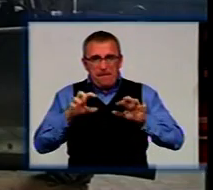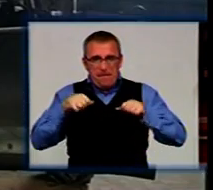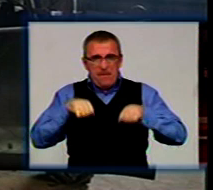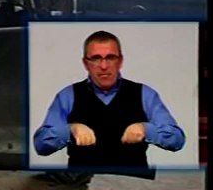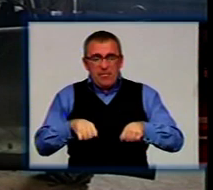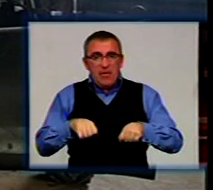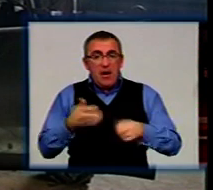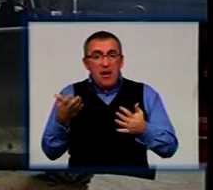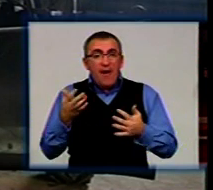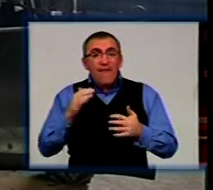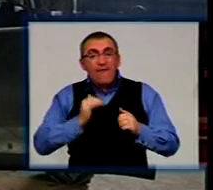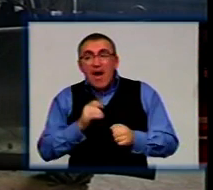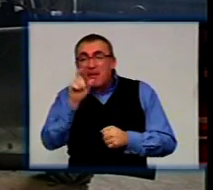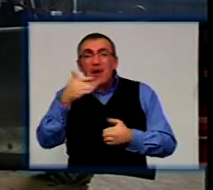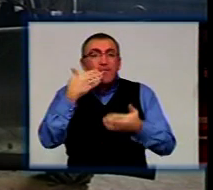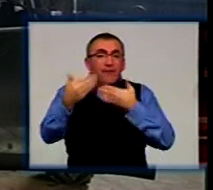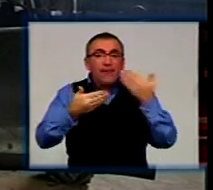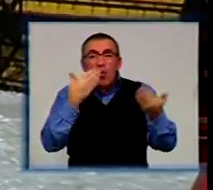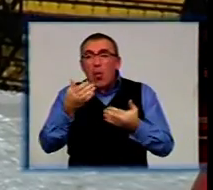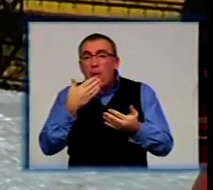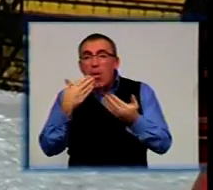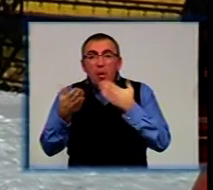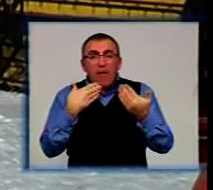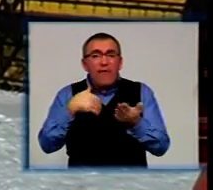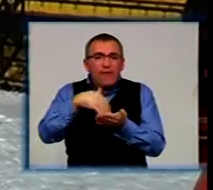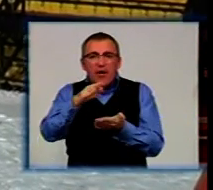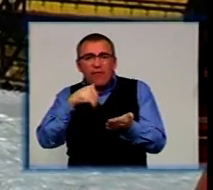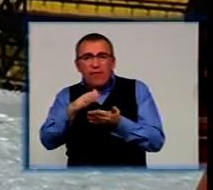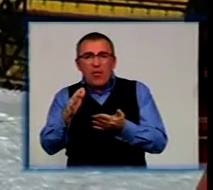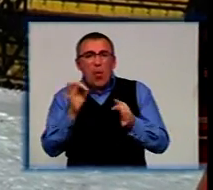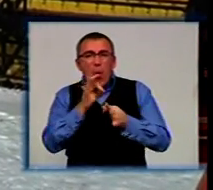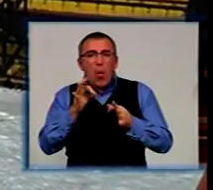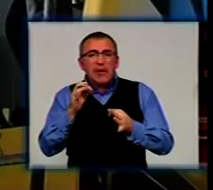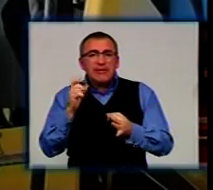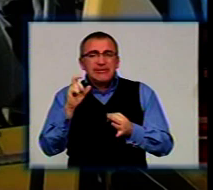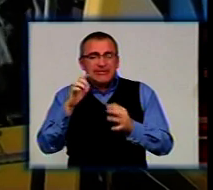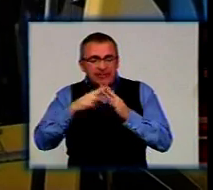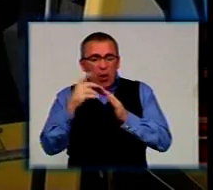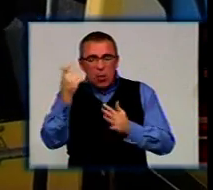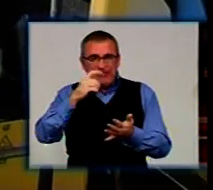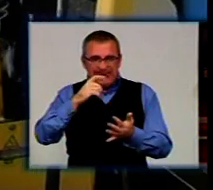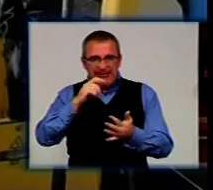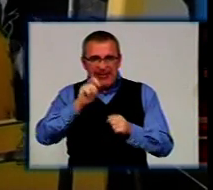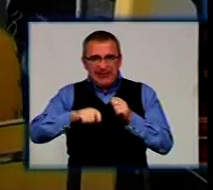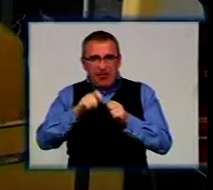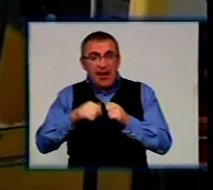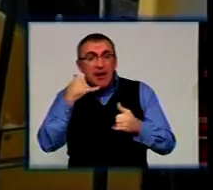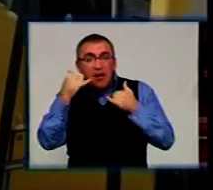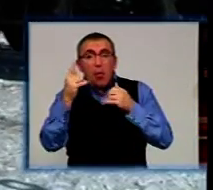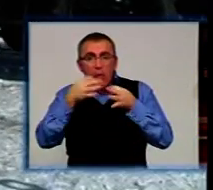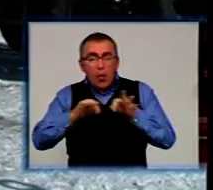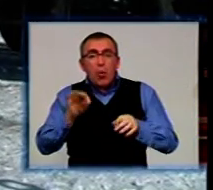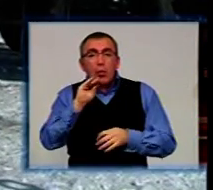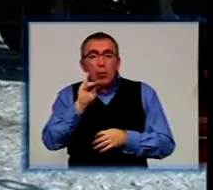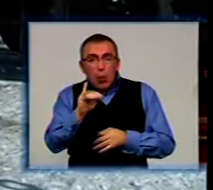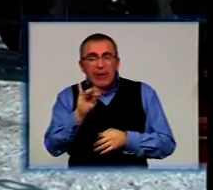кажуть. Більшість фермерів, до яких ми звертались за коментарем, відмовилися будь-що говорити про сільгоспінспекцію. Погодився на інтерв'ю телефоном лише Юрій